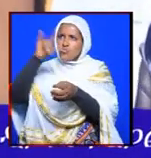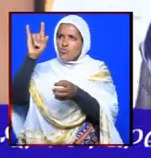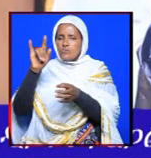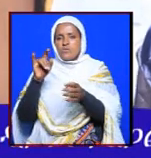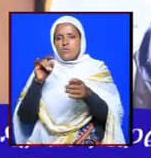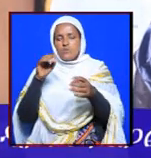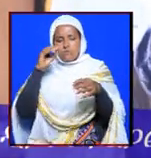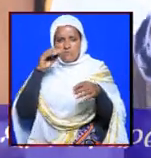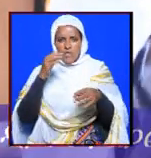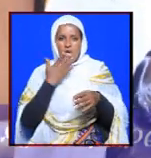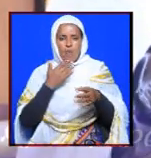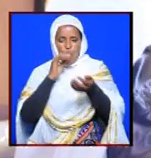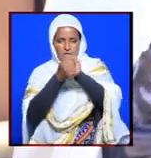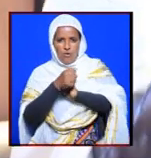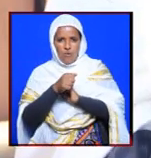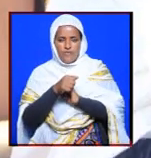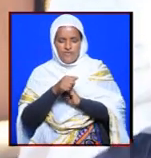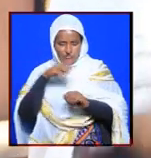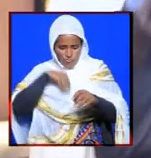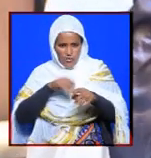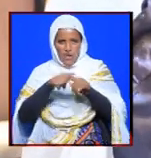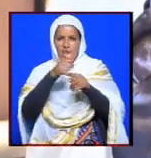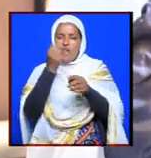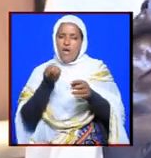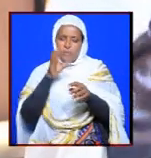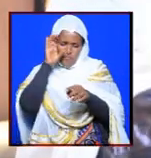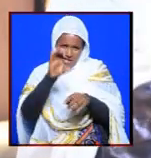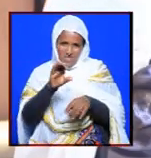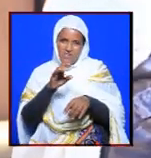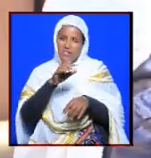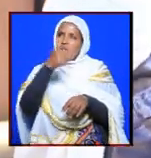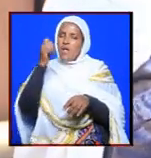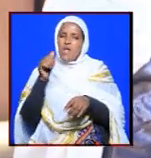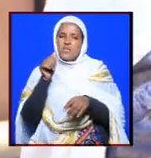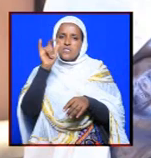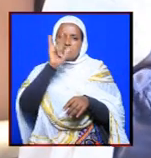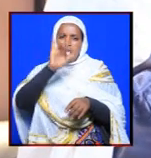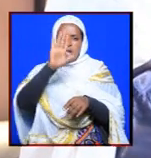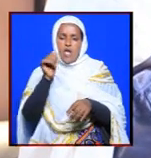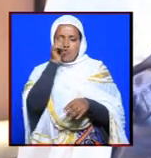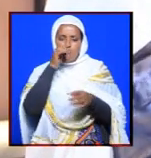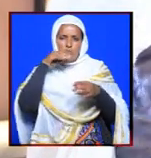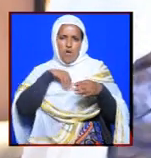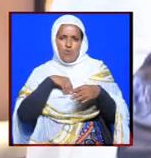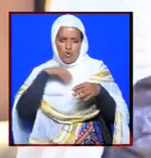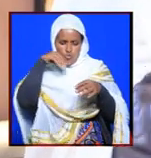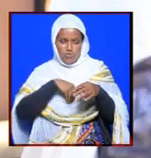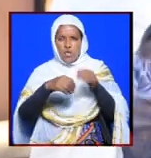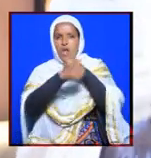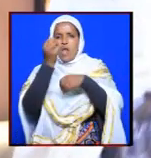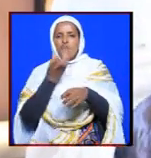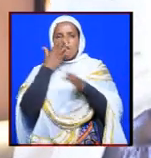ቀለሙ ያልተለወጠ በውስጡ ግን የሌላ ሀገር ዜግነት ሳይፈልገው የተጫነበት ዜግነቱ